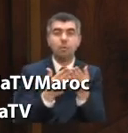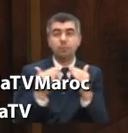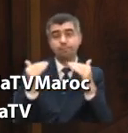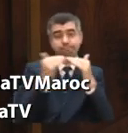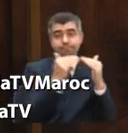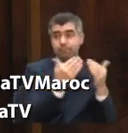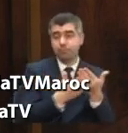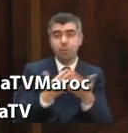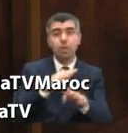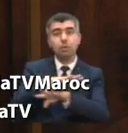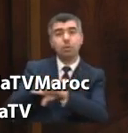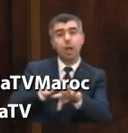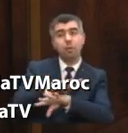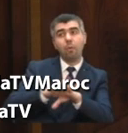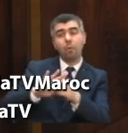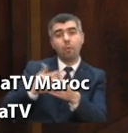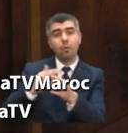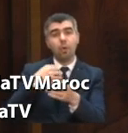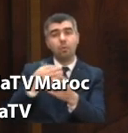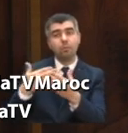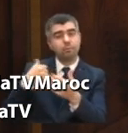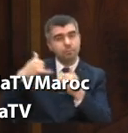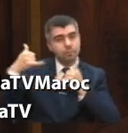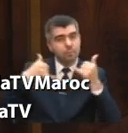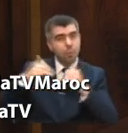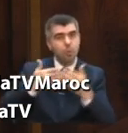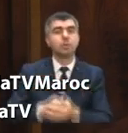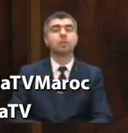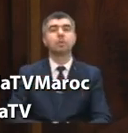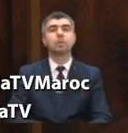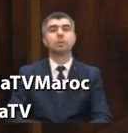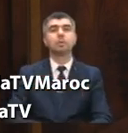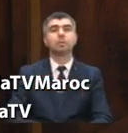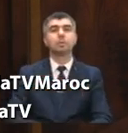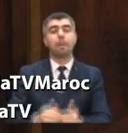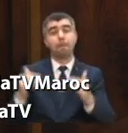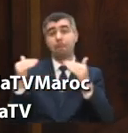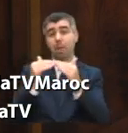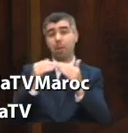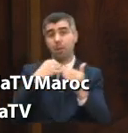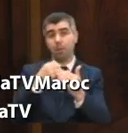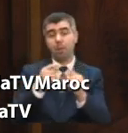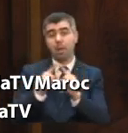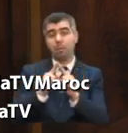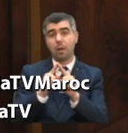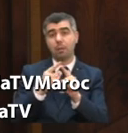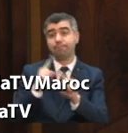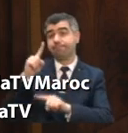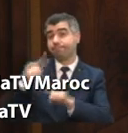مع السلطات المحلية والمصالح الخارجية للقطاعات المعنية. وفي نفس الإطار تلفيا لظهور حالات